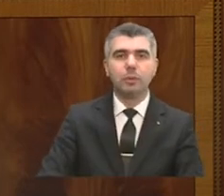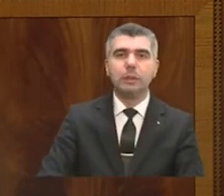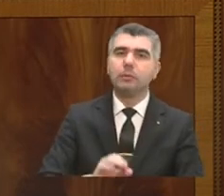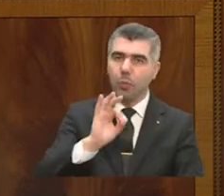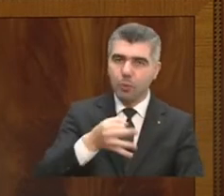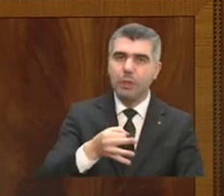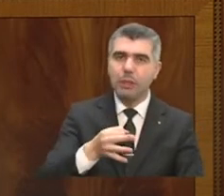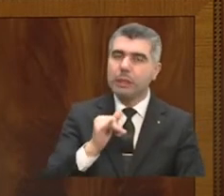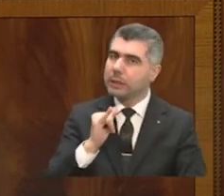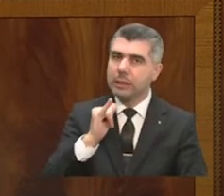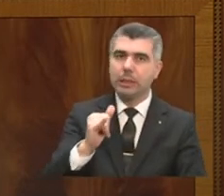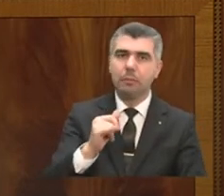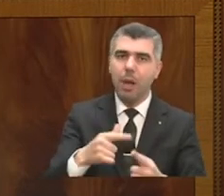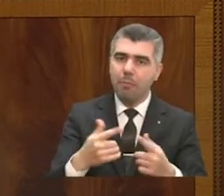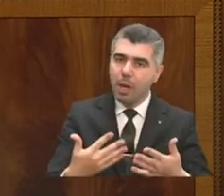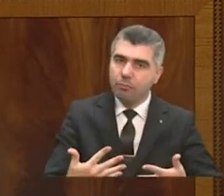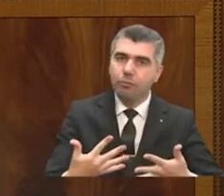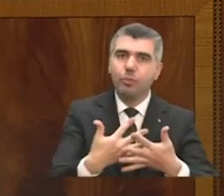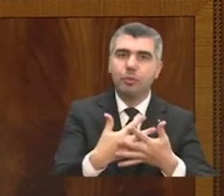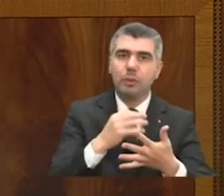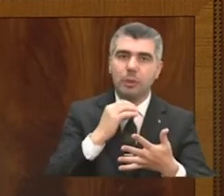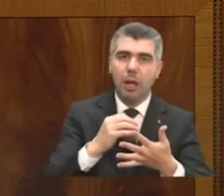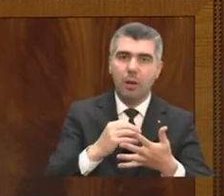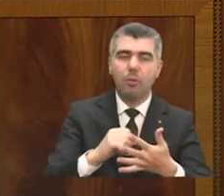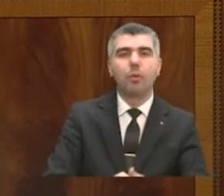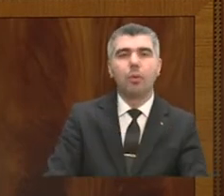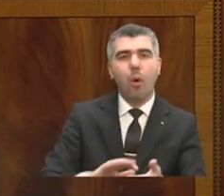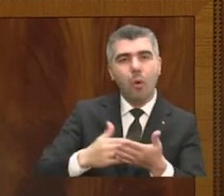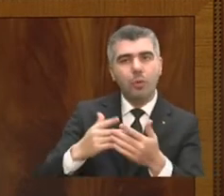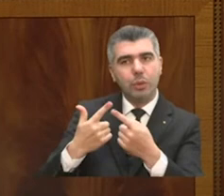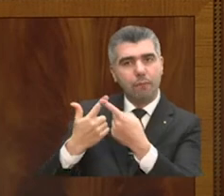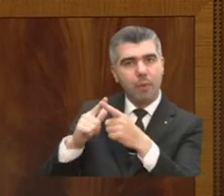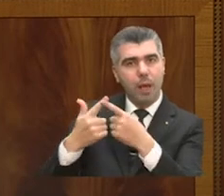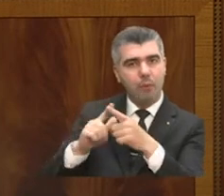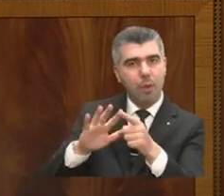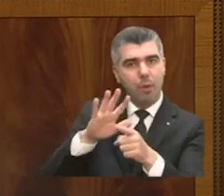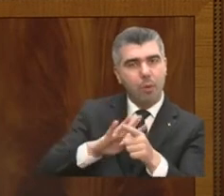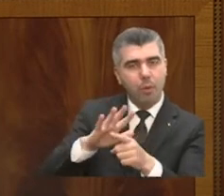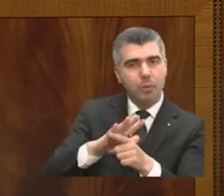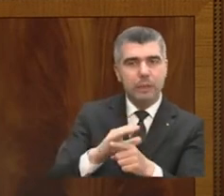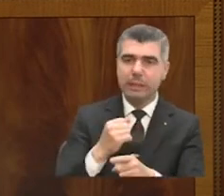respect mutuel et des valeurs partagées. Le partenariat